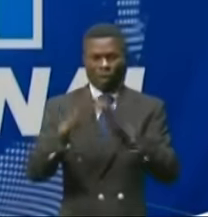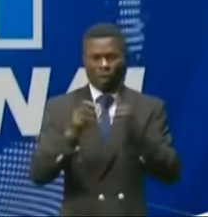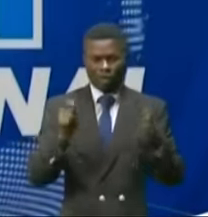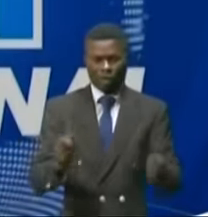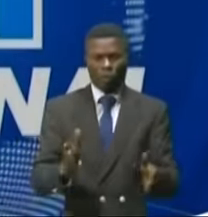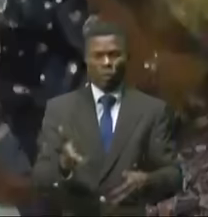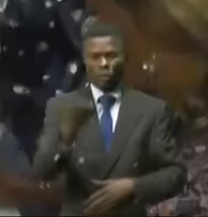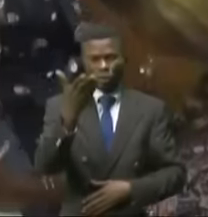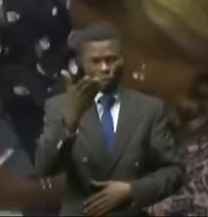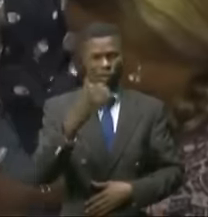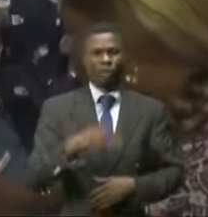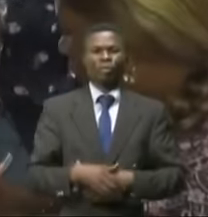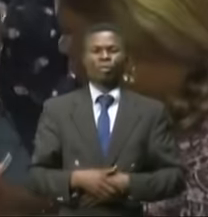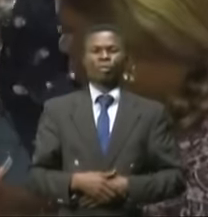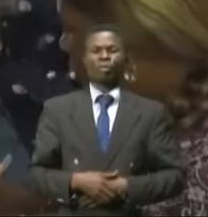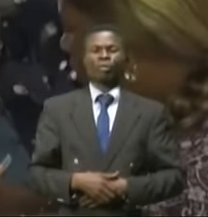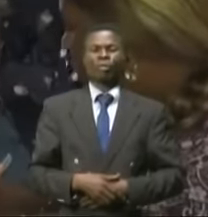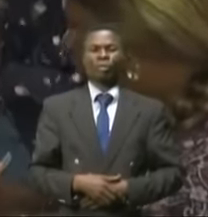Ricky Nzozi.